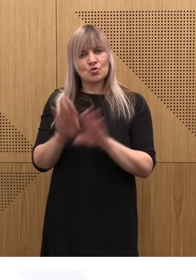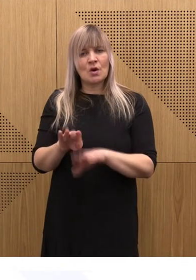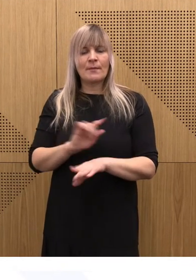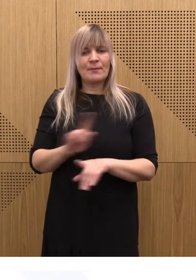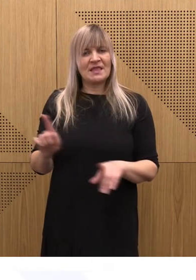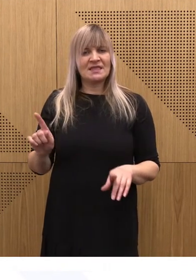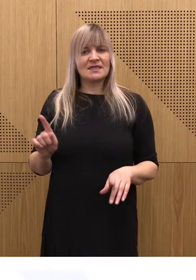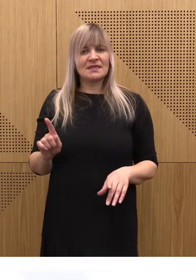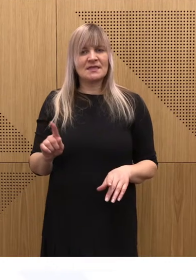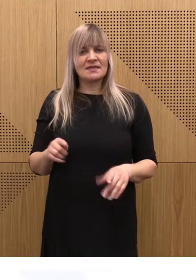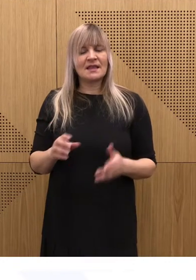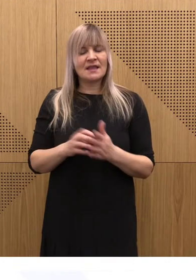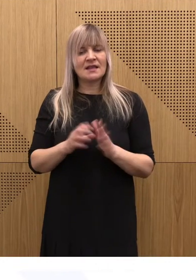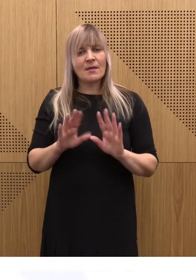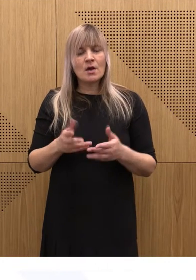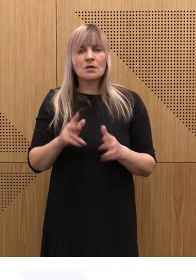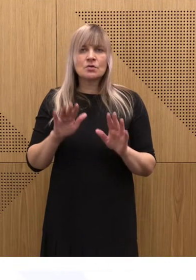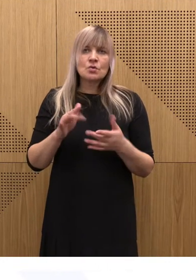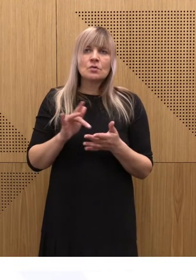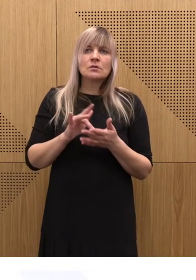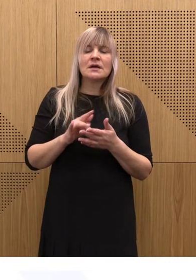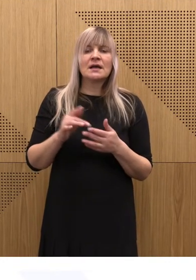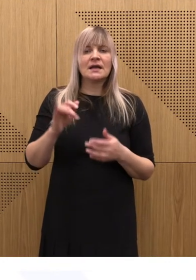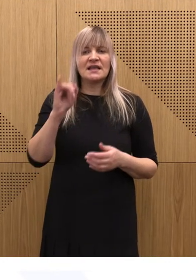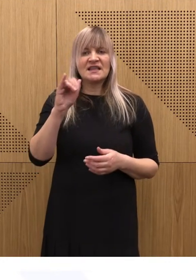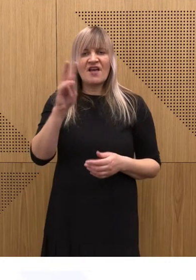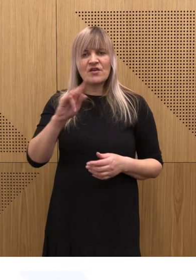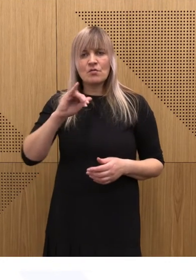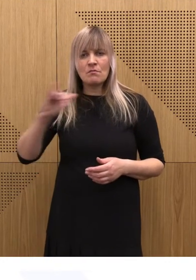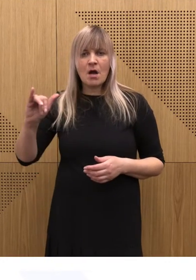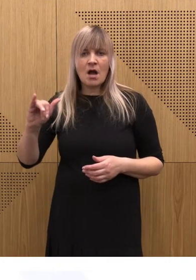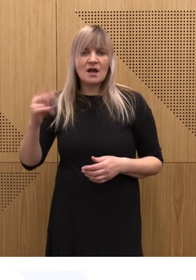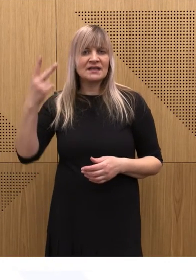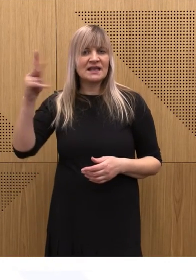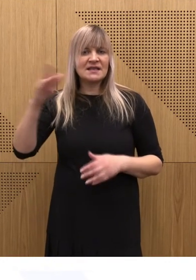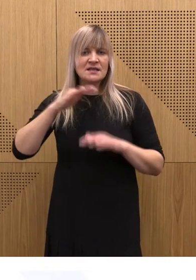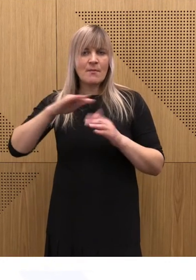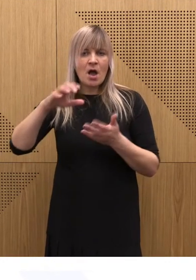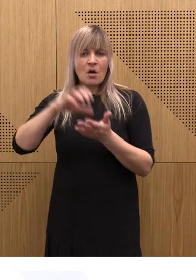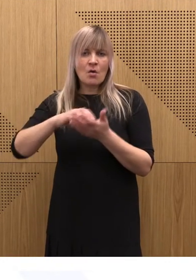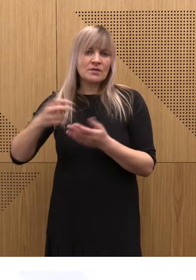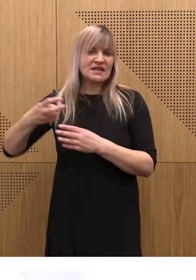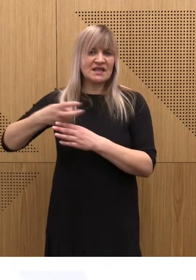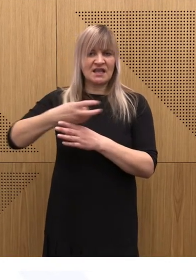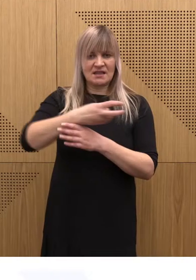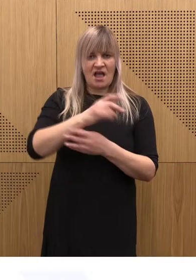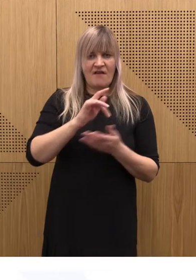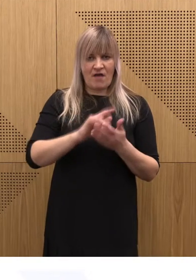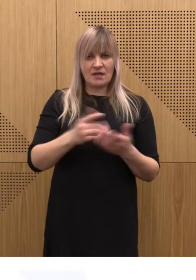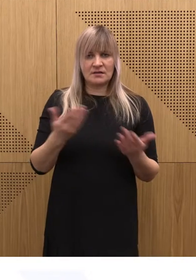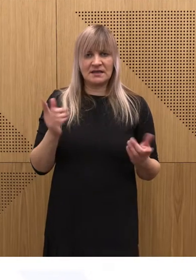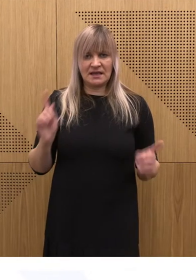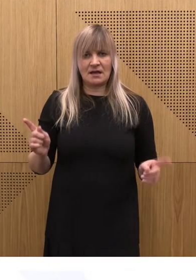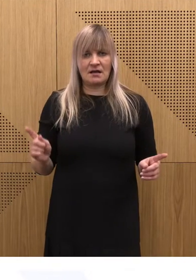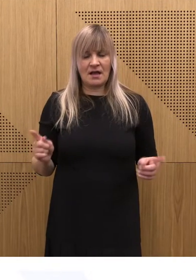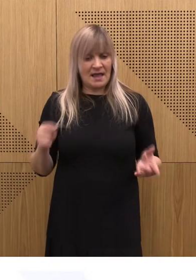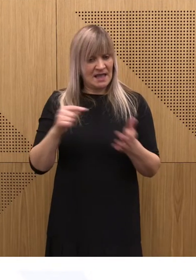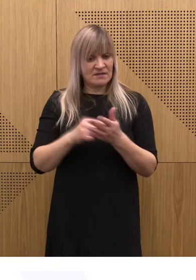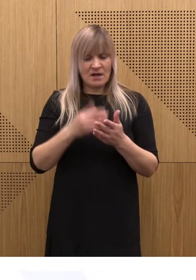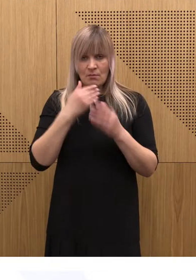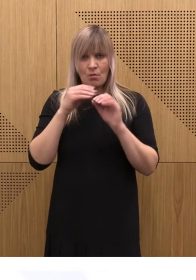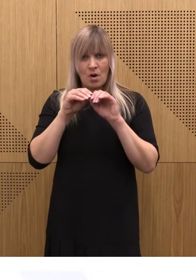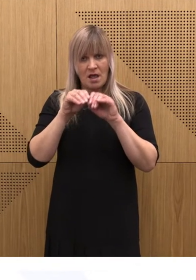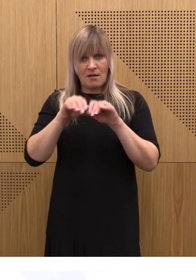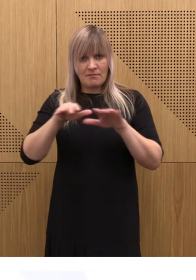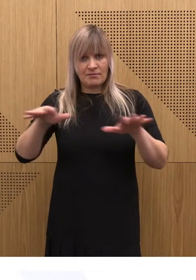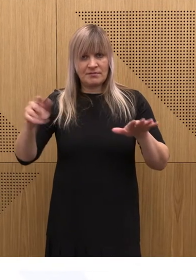tähendaks väga suurt sõitlu siis Ida-Virumalt teistesse maakondadesse ja see ei ole ju asja eesmärk.